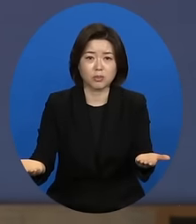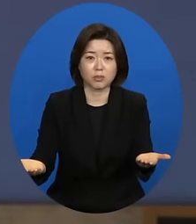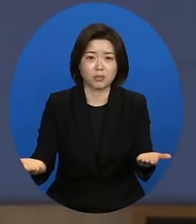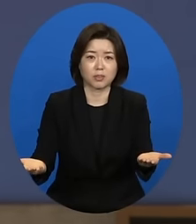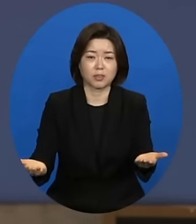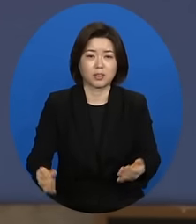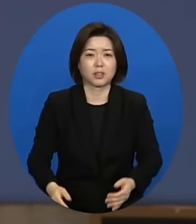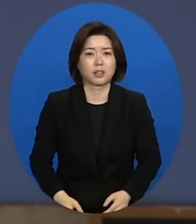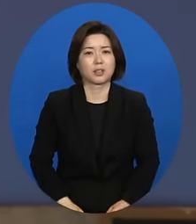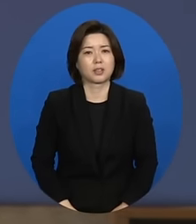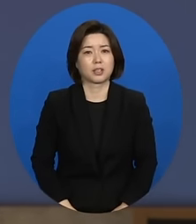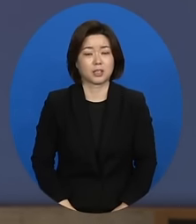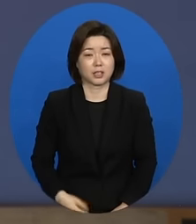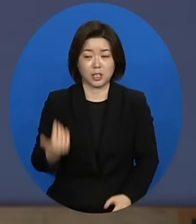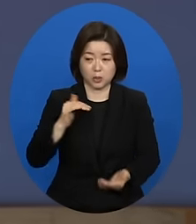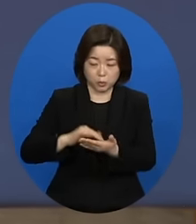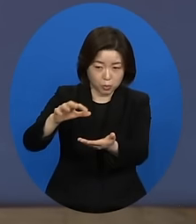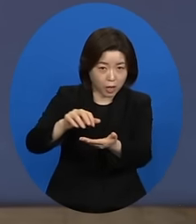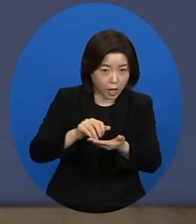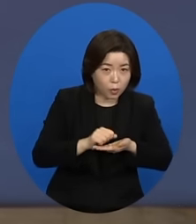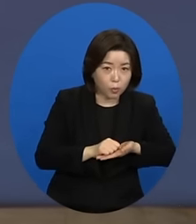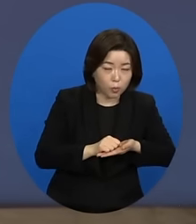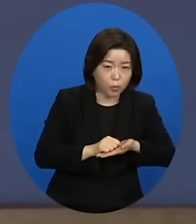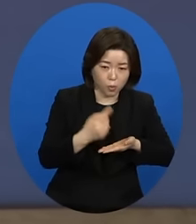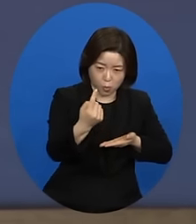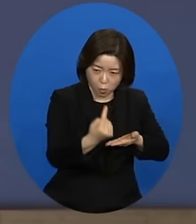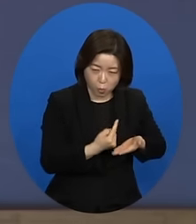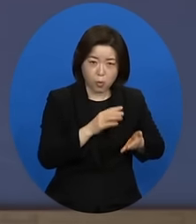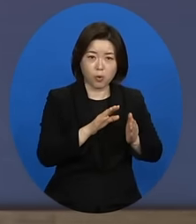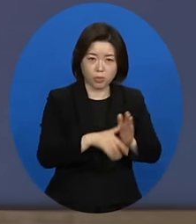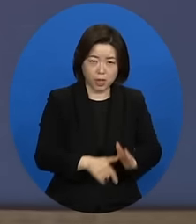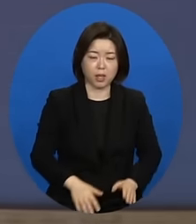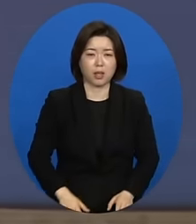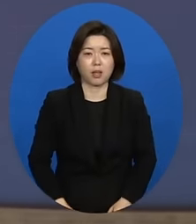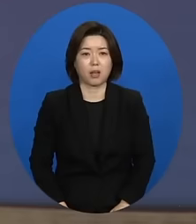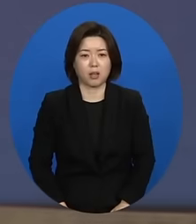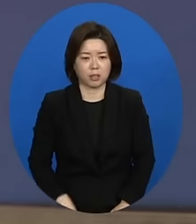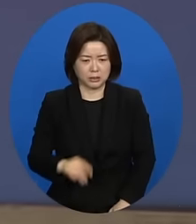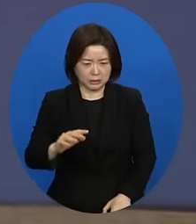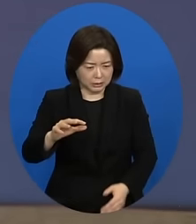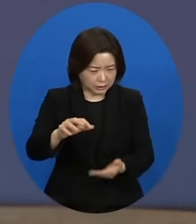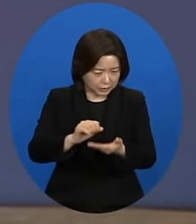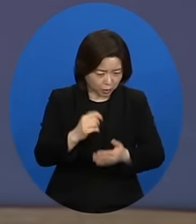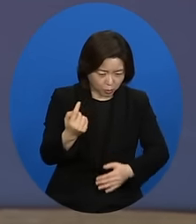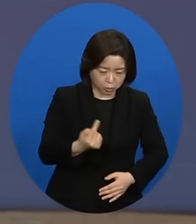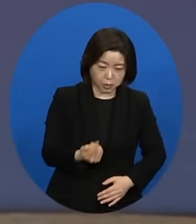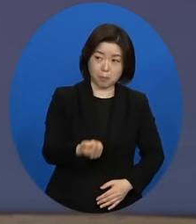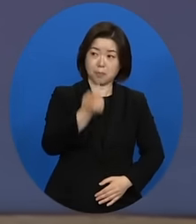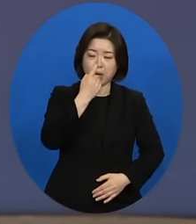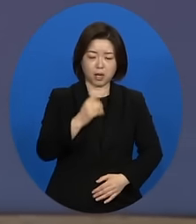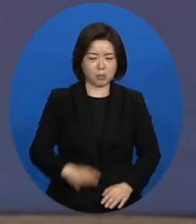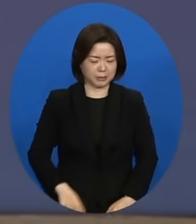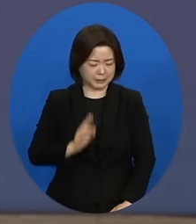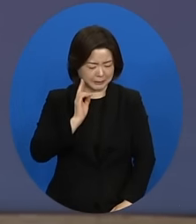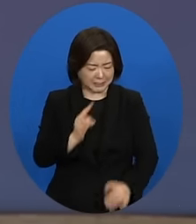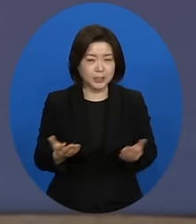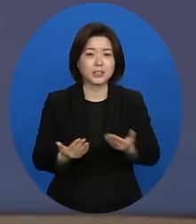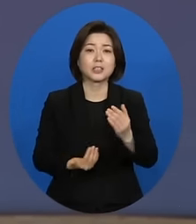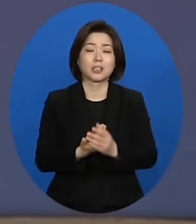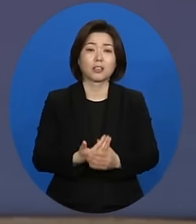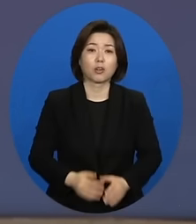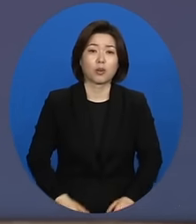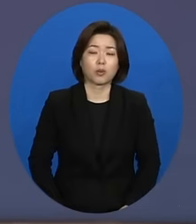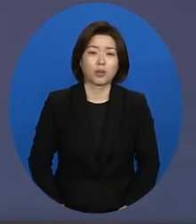해요? 도로 갖고 나오는데 이걸 나오다가 걸리면 이거 아주 심각하게 생겼더라고요. 그래서 제가